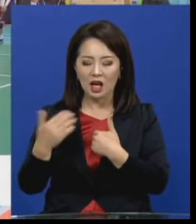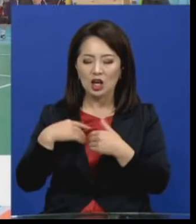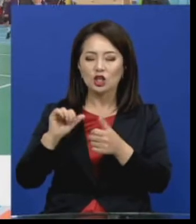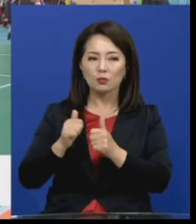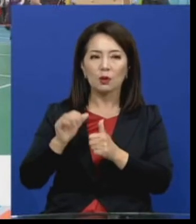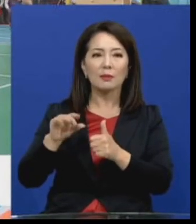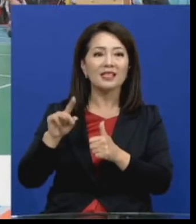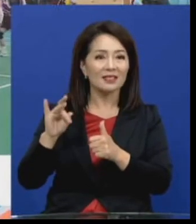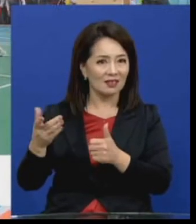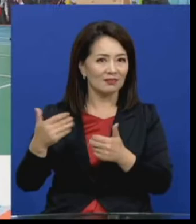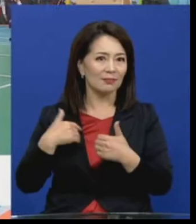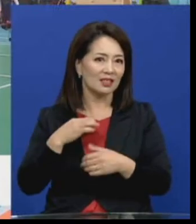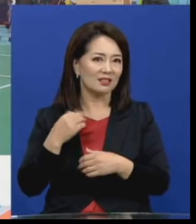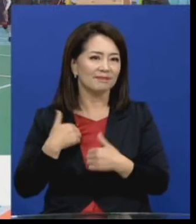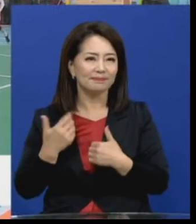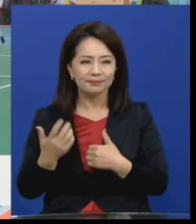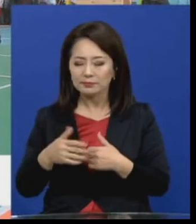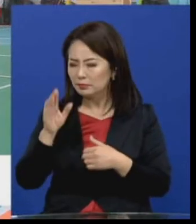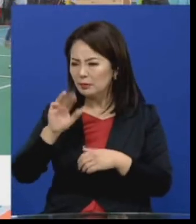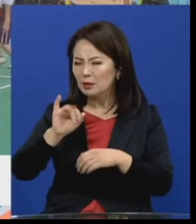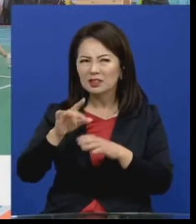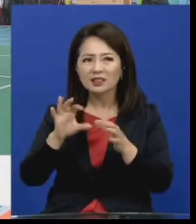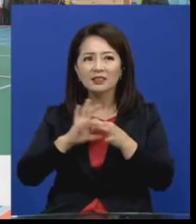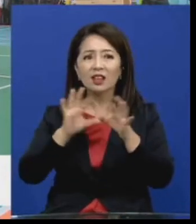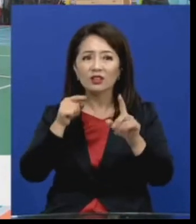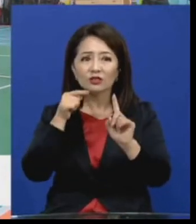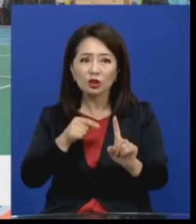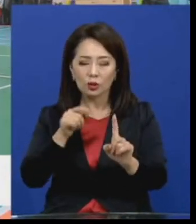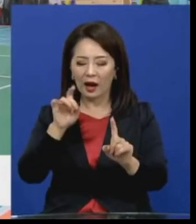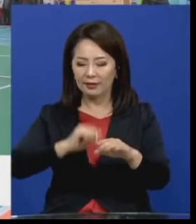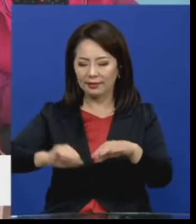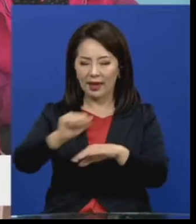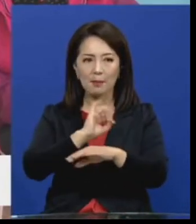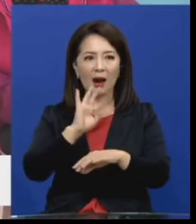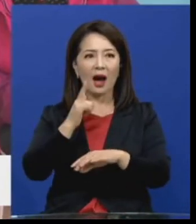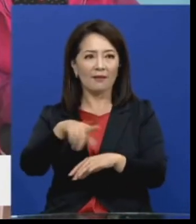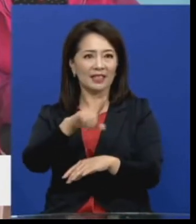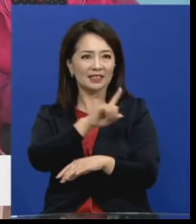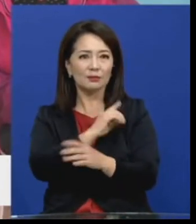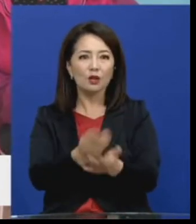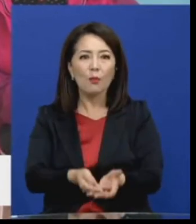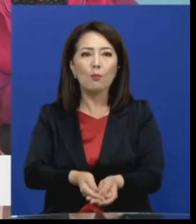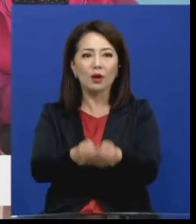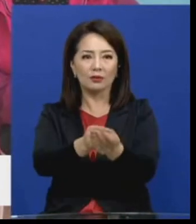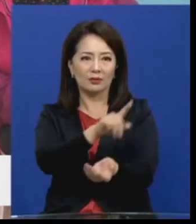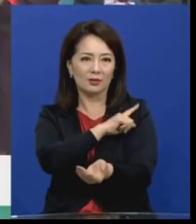мастер. Хинтэй аймгийн Батширэд сумын заалны нээлтэд зориулж Хинтэй аймгийн аврах шалруулах